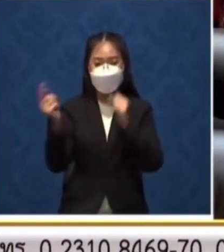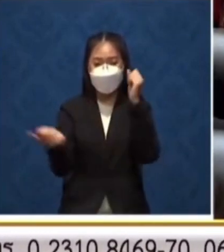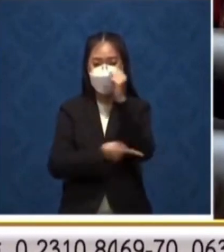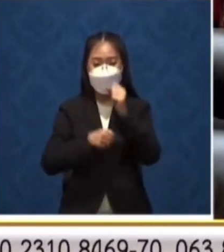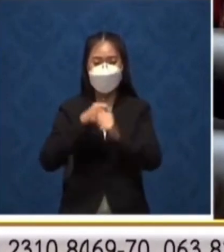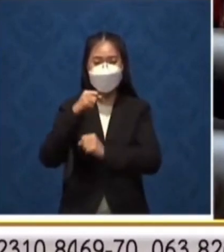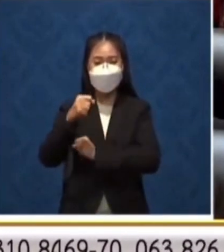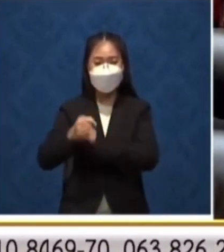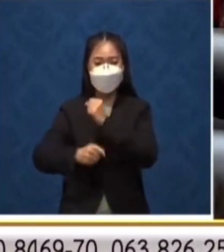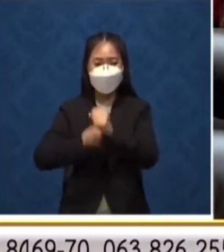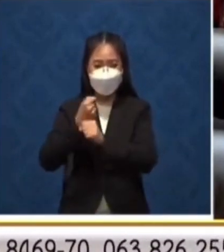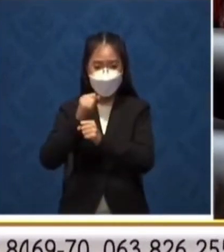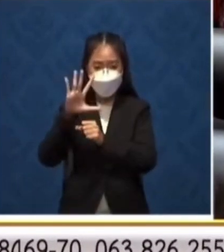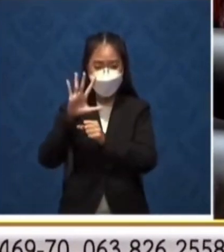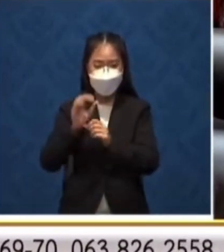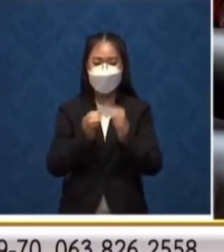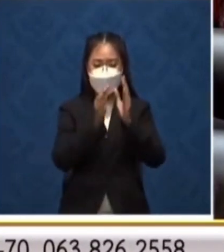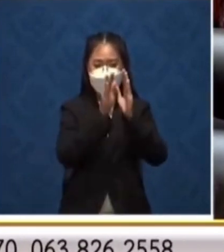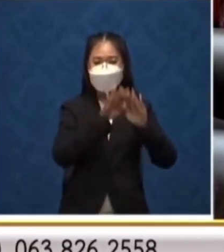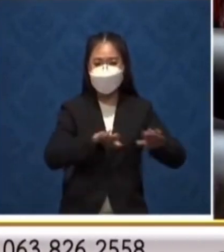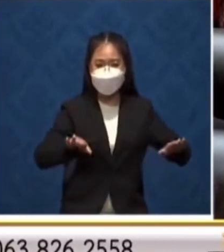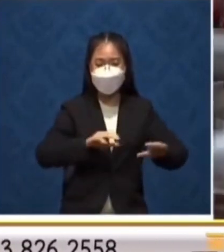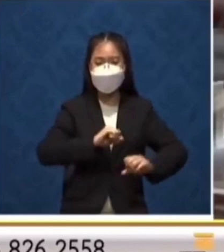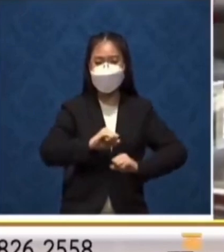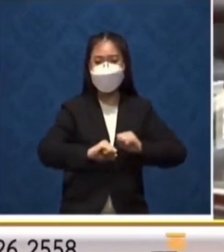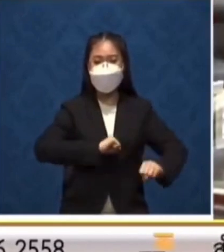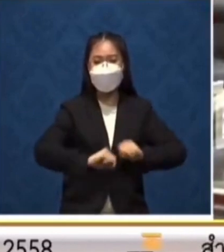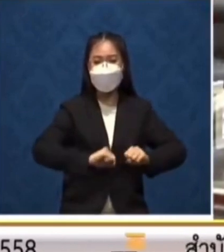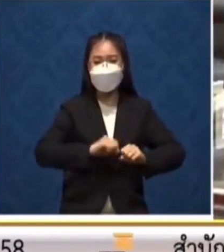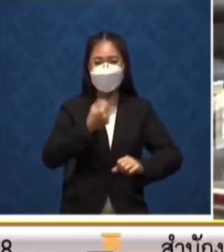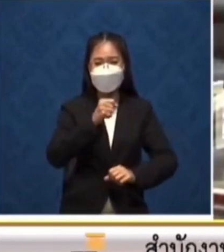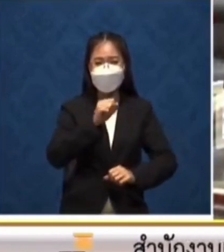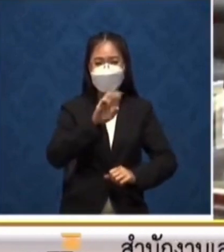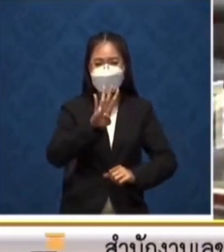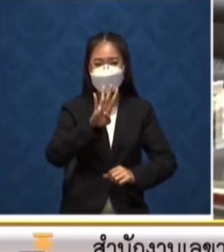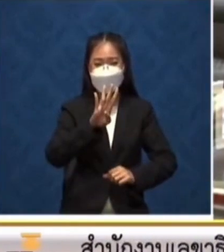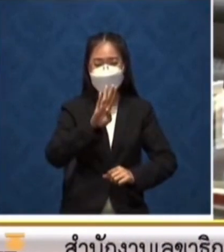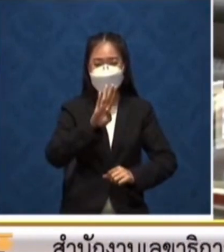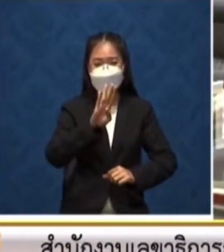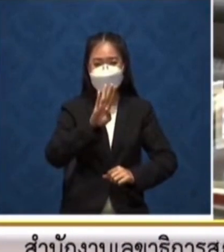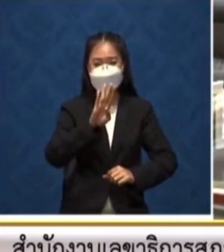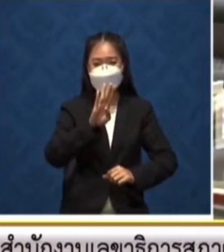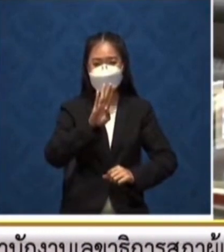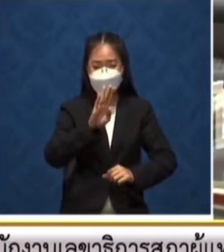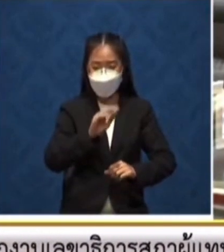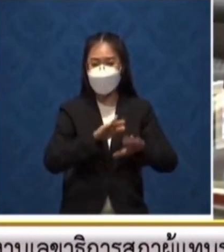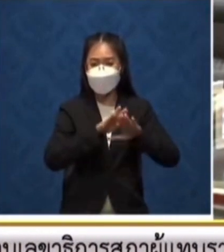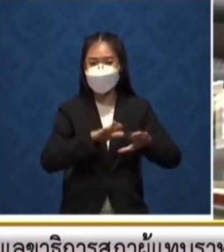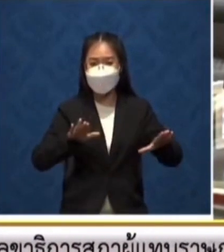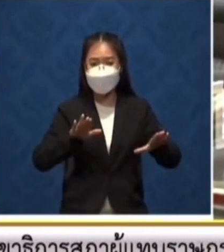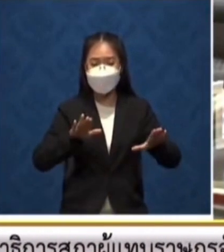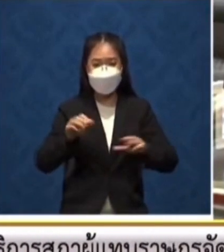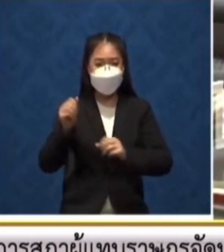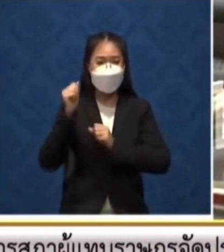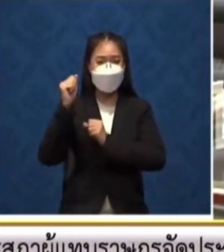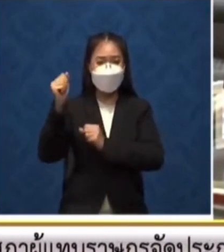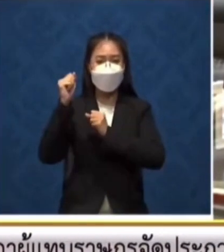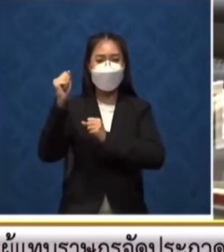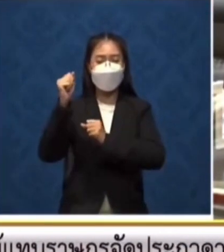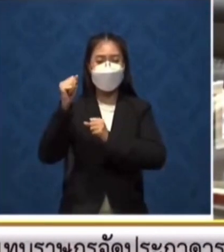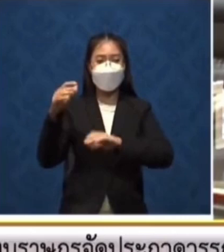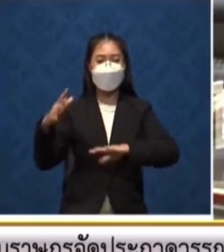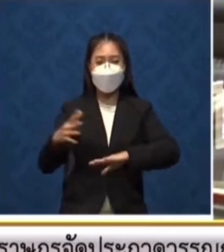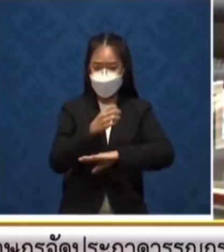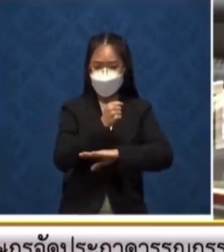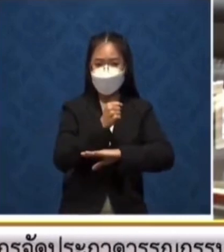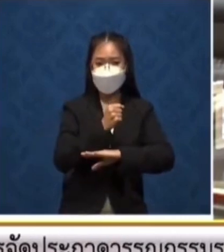ายุ14ขวบเยาวชนอายุ14ขวบและมีคนคล้ายๆอย่างเขาที่เป็นเยาวชนอยู่อีก18คน